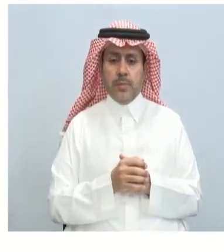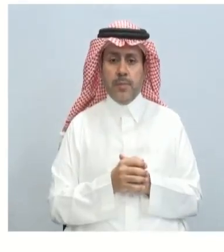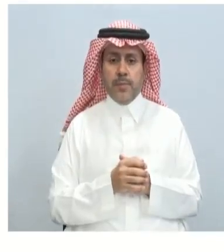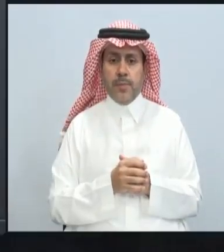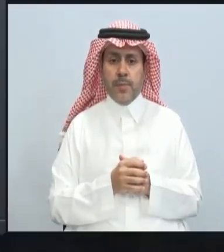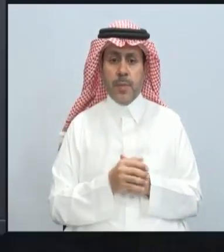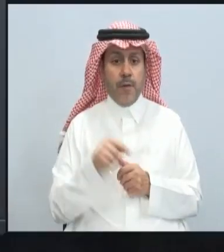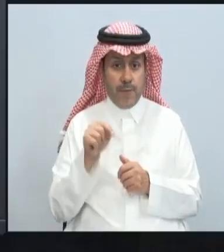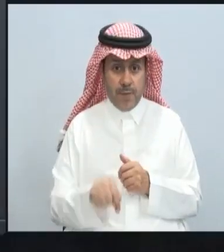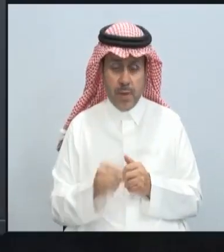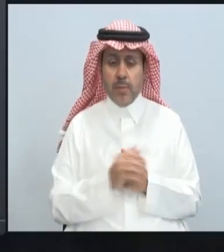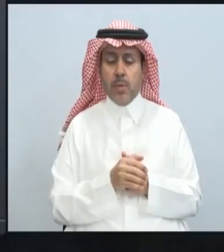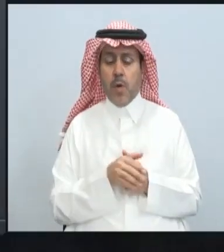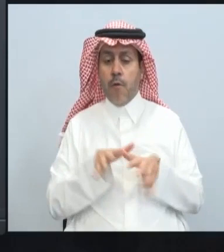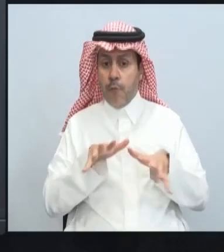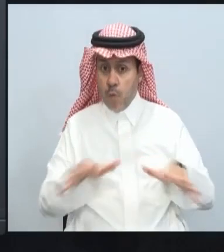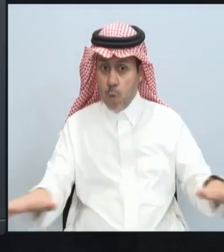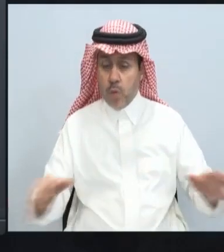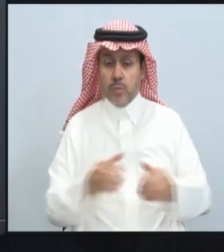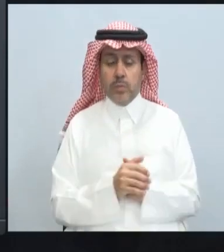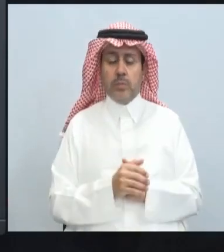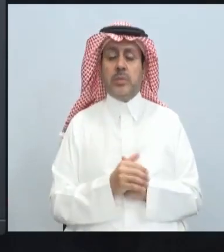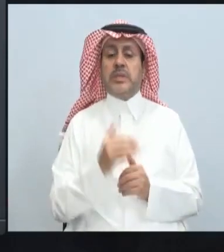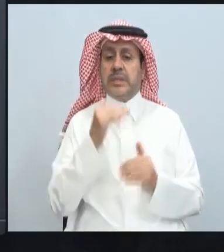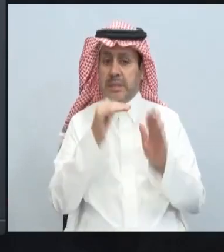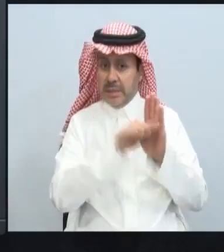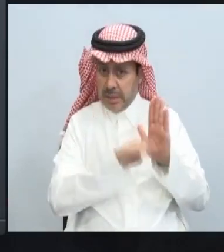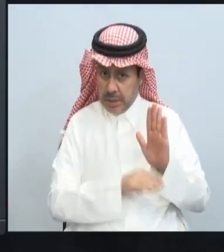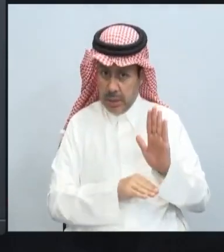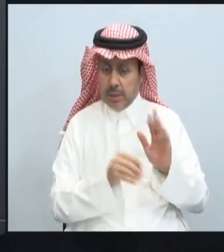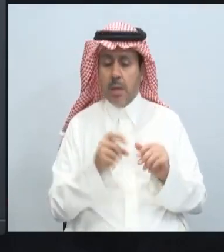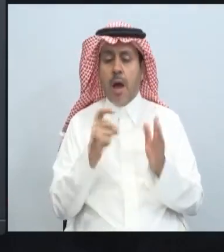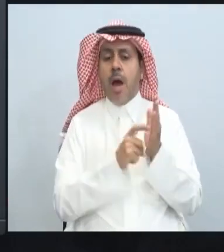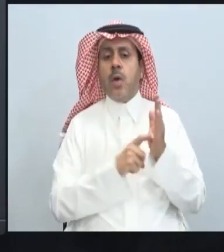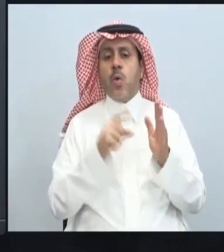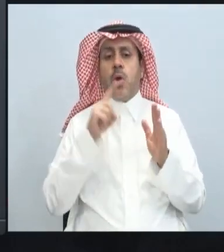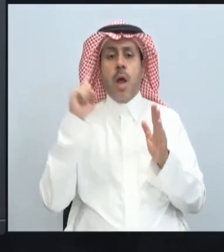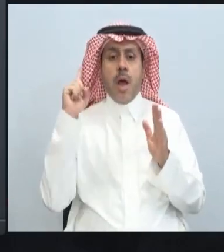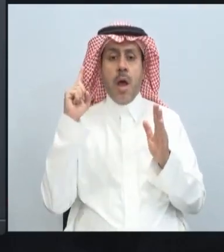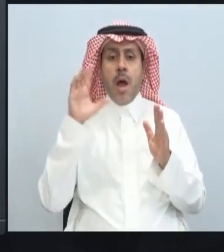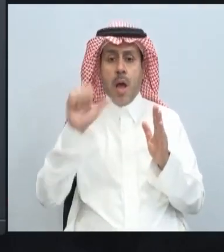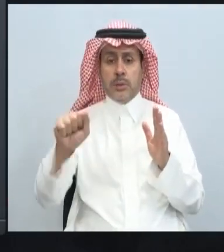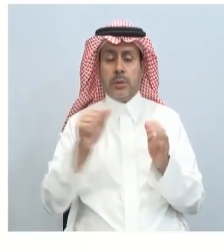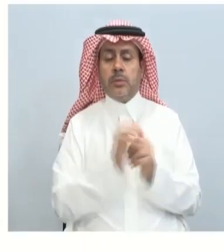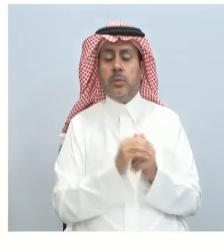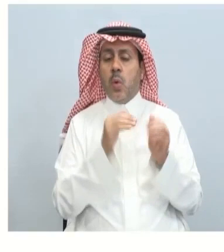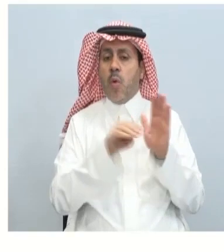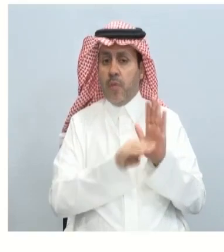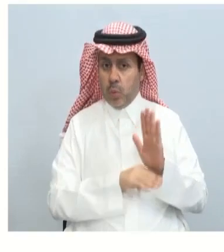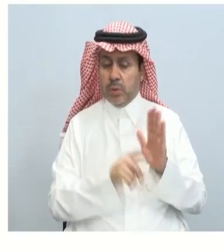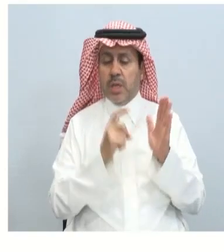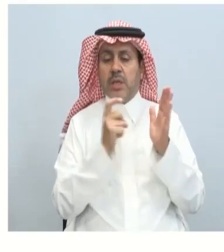هناك فروع تندرج تحت القانون الخاص وهناك فروع تندرج تحت القانون العام